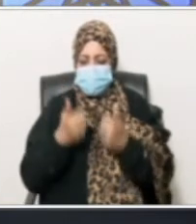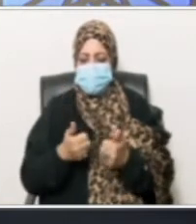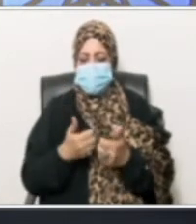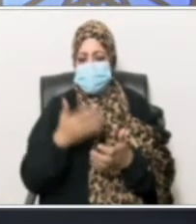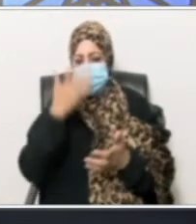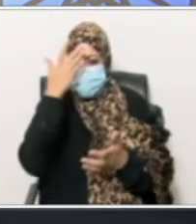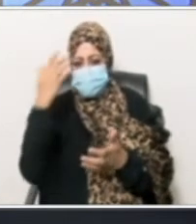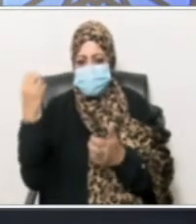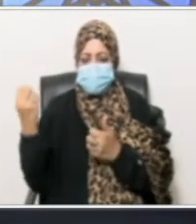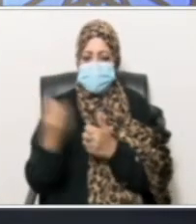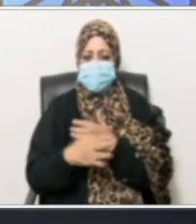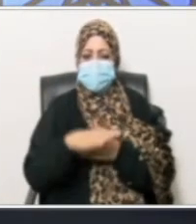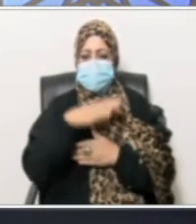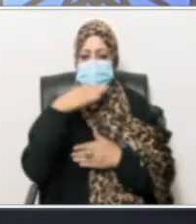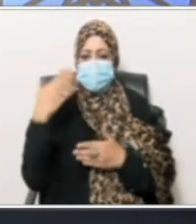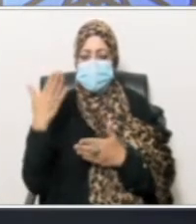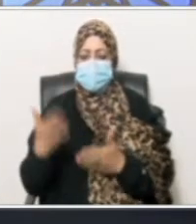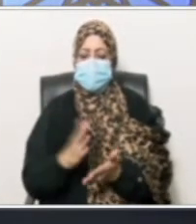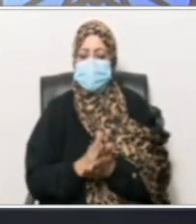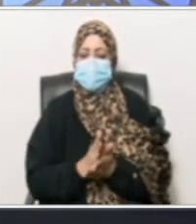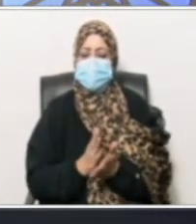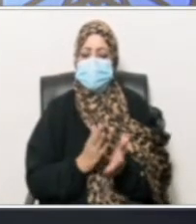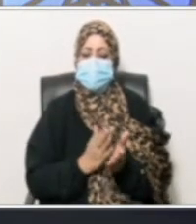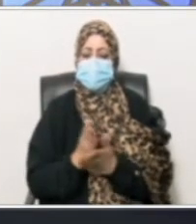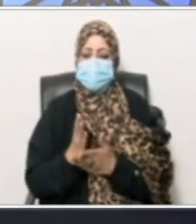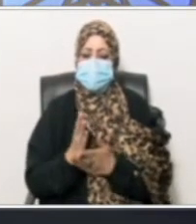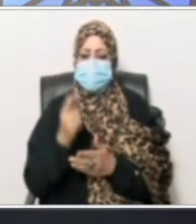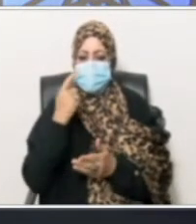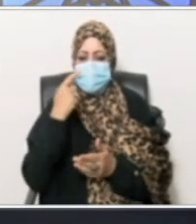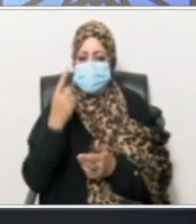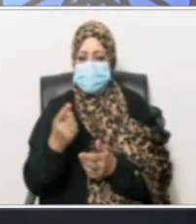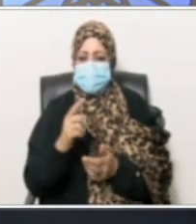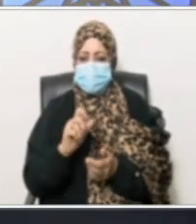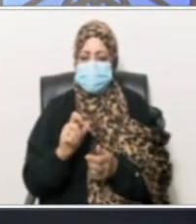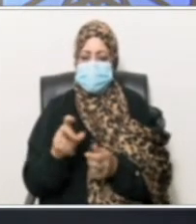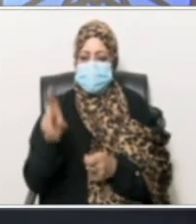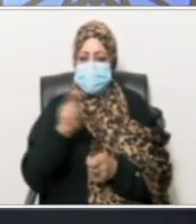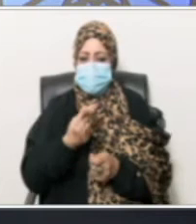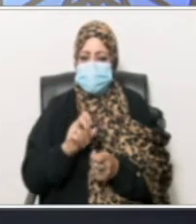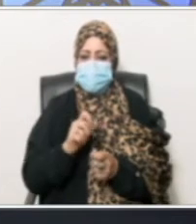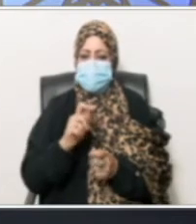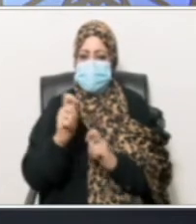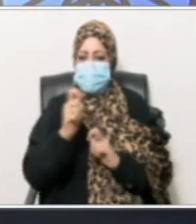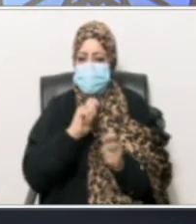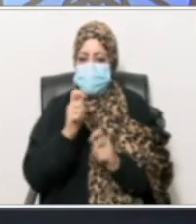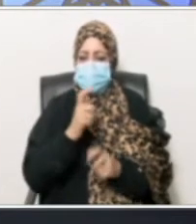مداهنات في خطبه الجمعه يا شيخ عبد الفتاح، يعني لما قصه من